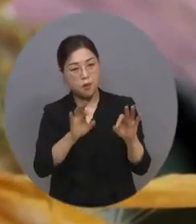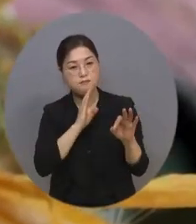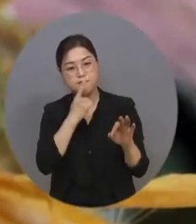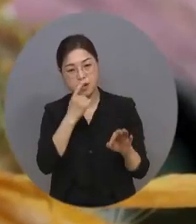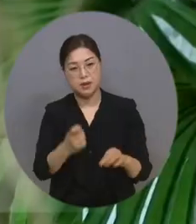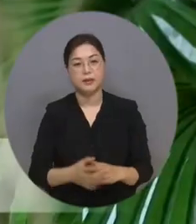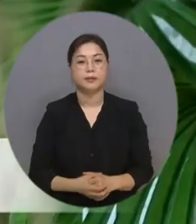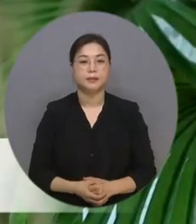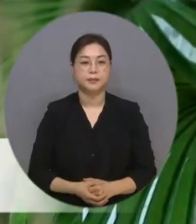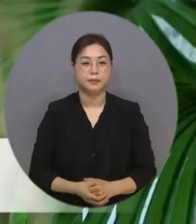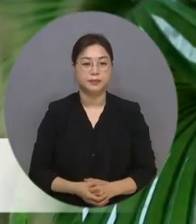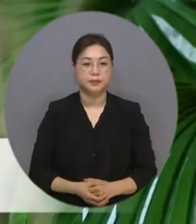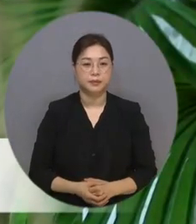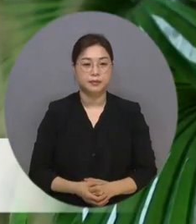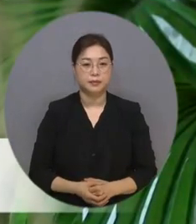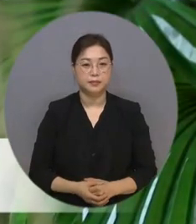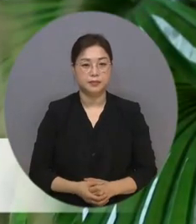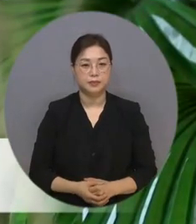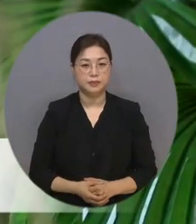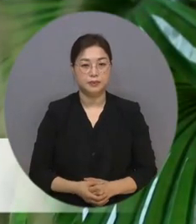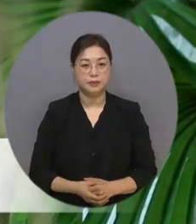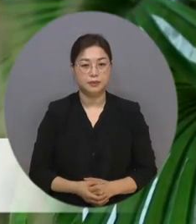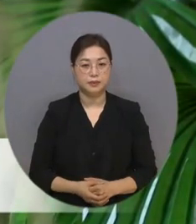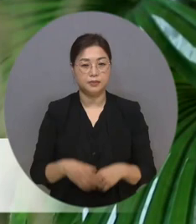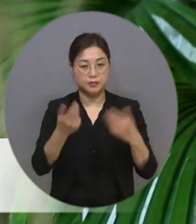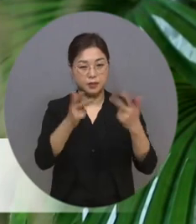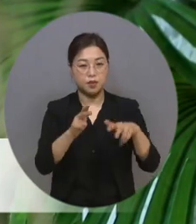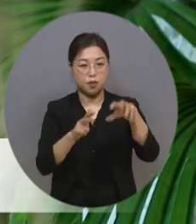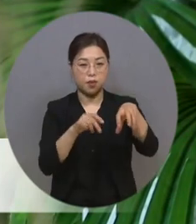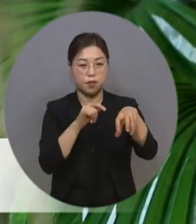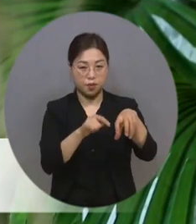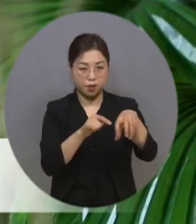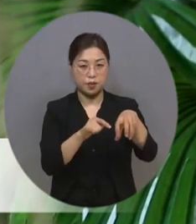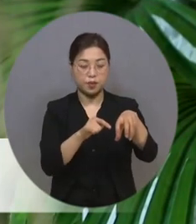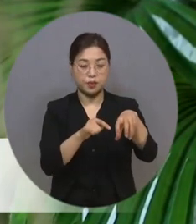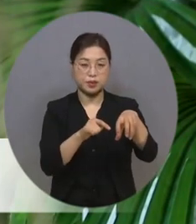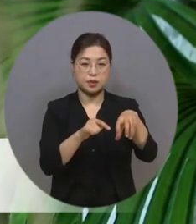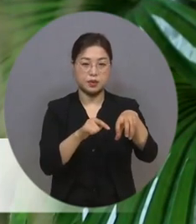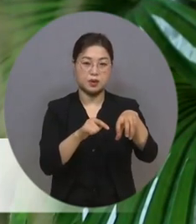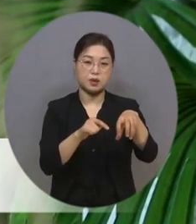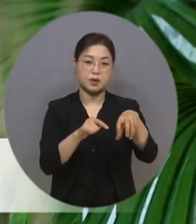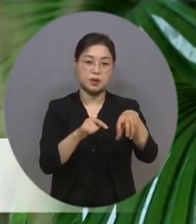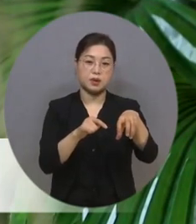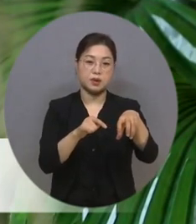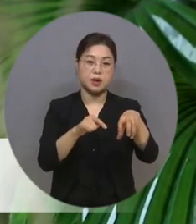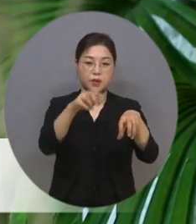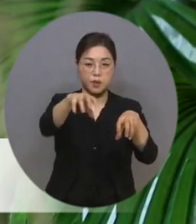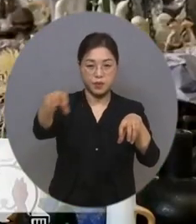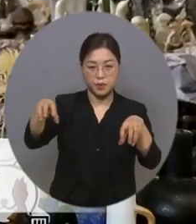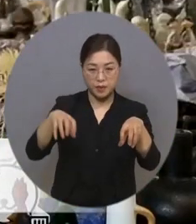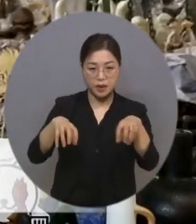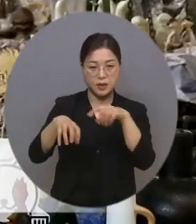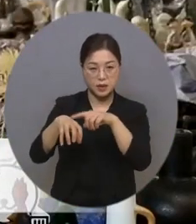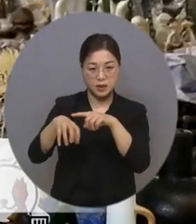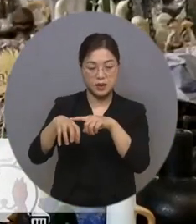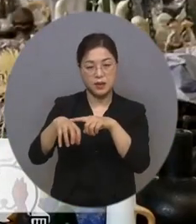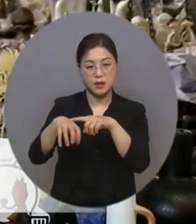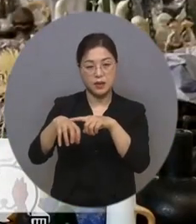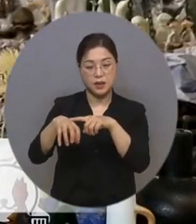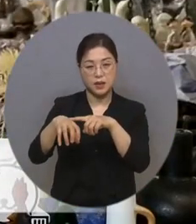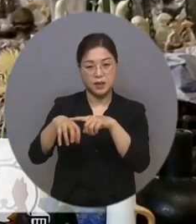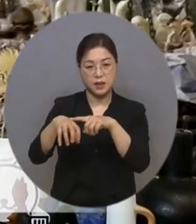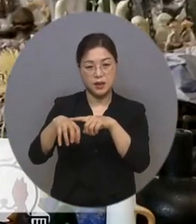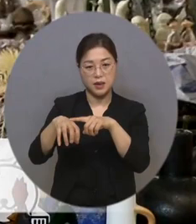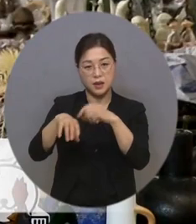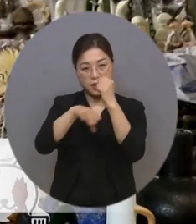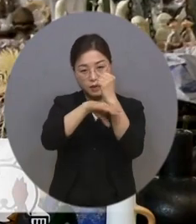자아냅니다. 어떤 정원 공간과 디스플레이와 어떤 공간의 공간을 가드라인을